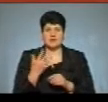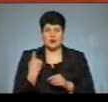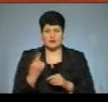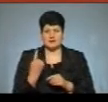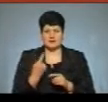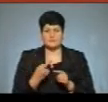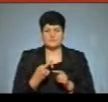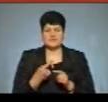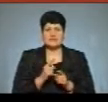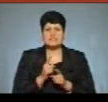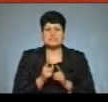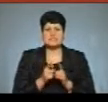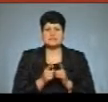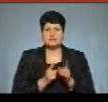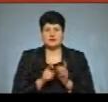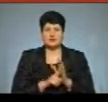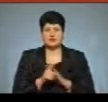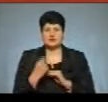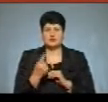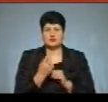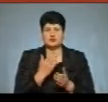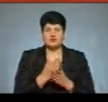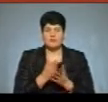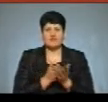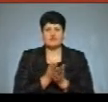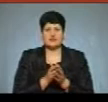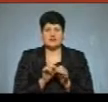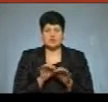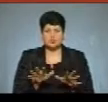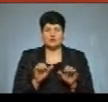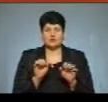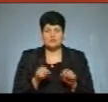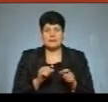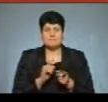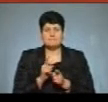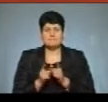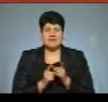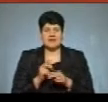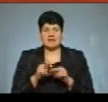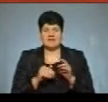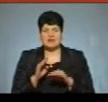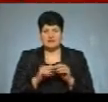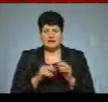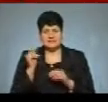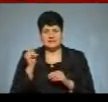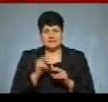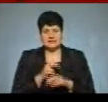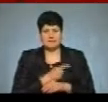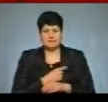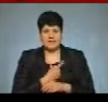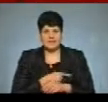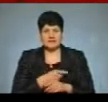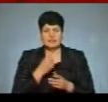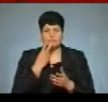областей. Цитую, зміни почнуться в областях, що мають інфраструктуру, можливості для перекваліфікації медиків та можливість,